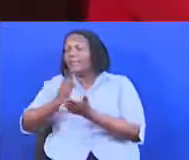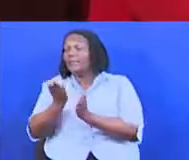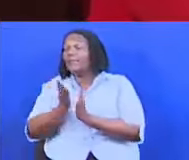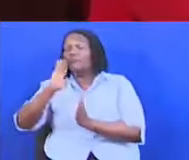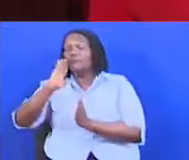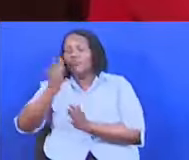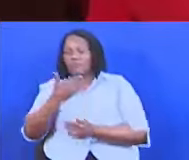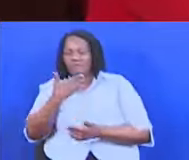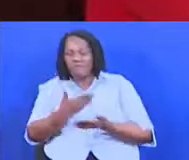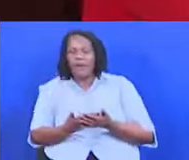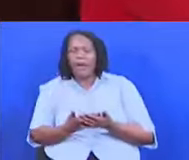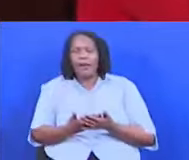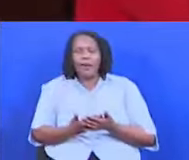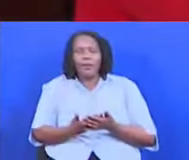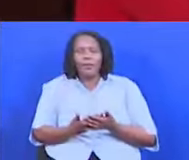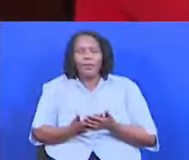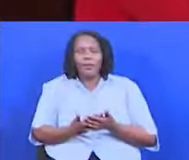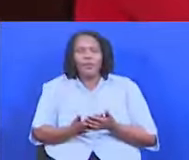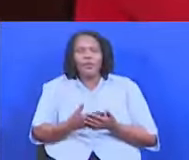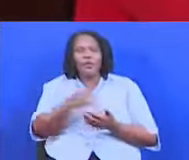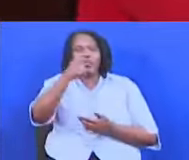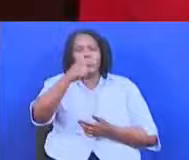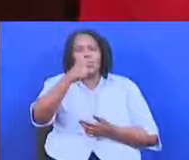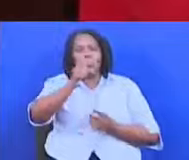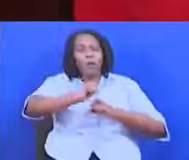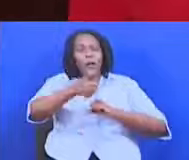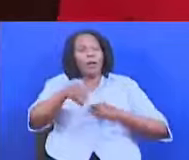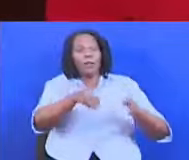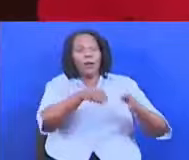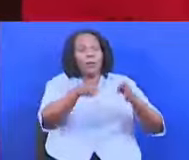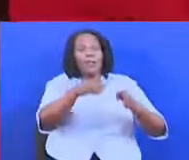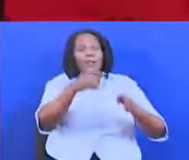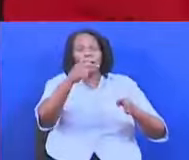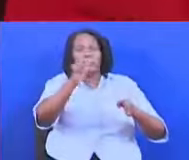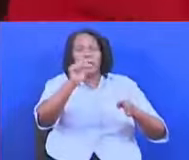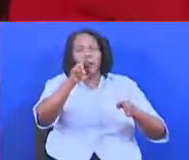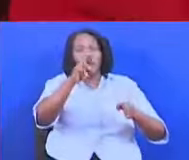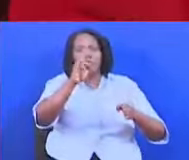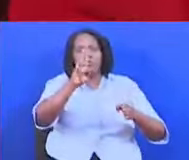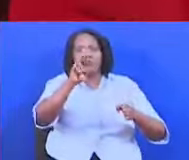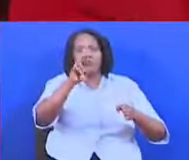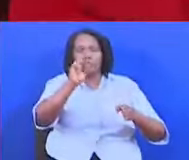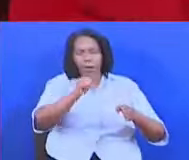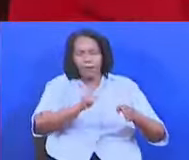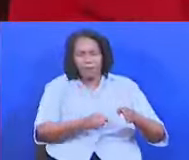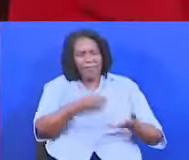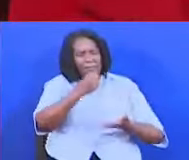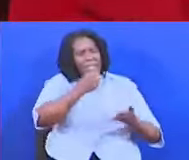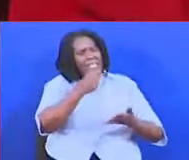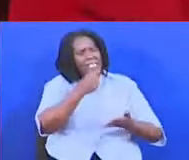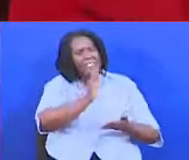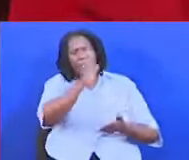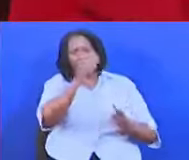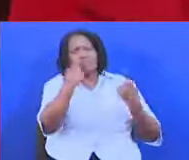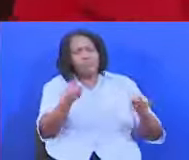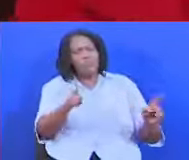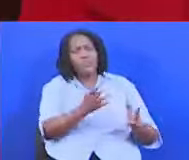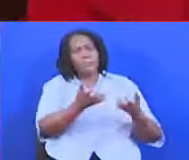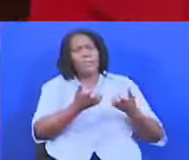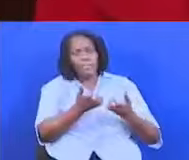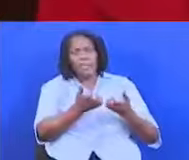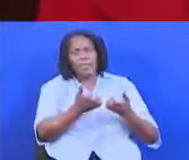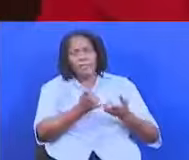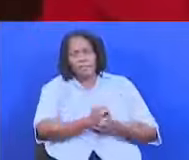kwenye TAMISEMI hasa upande wa Tarura, bajeti zake zinavyokwenda haziendi sambamba na uhitaji katika maeneo